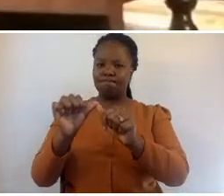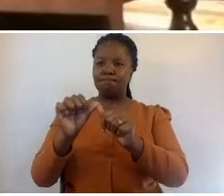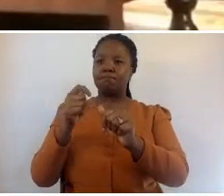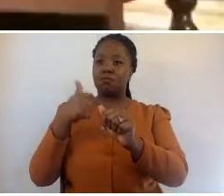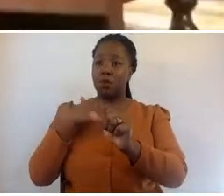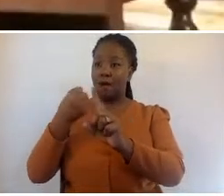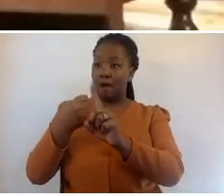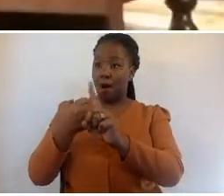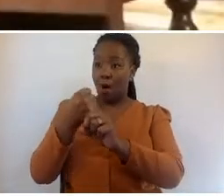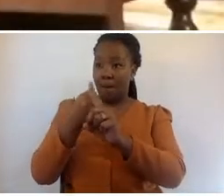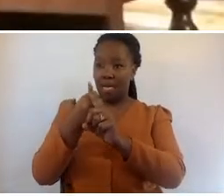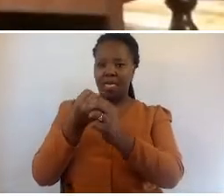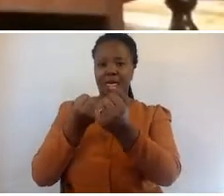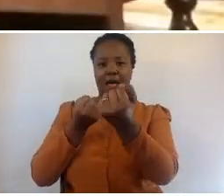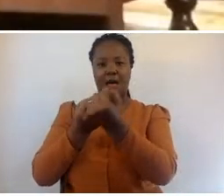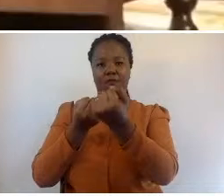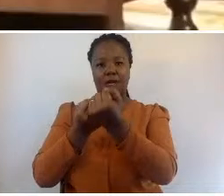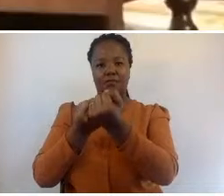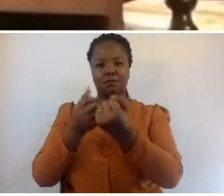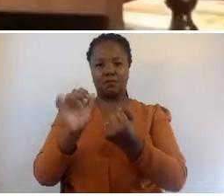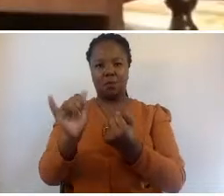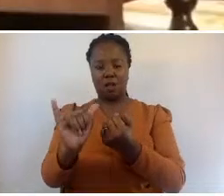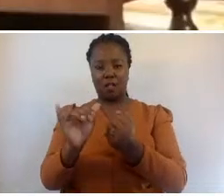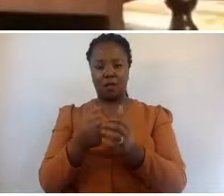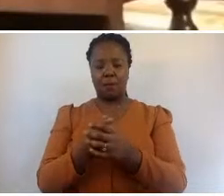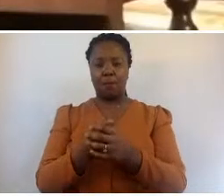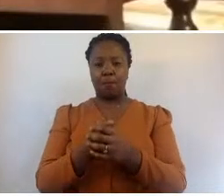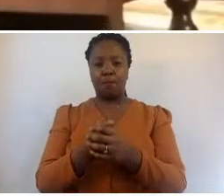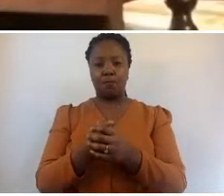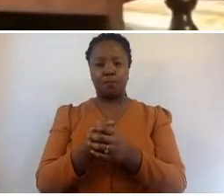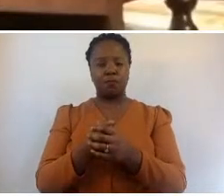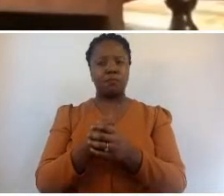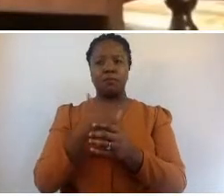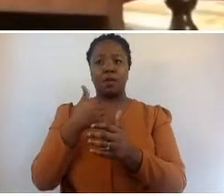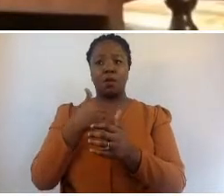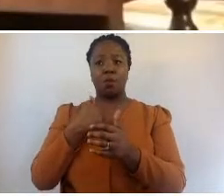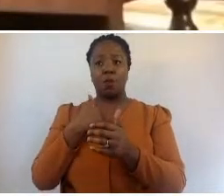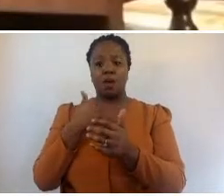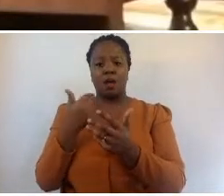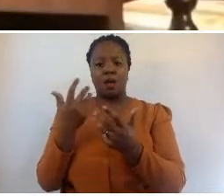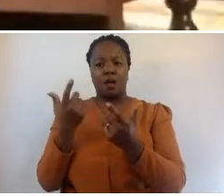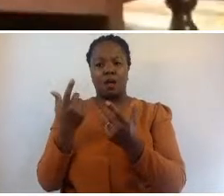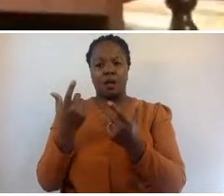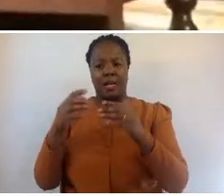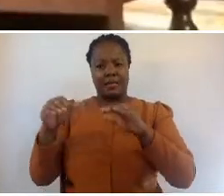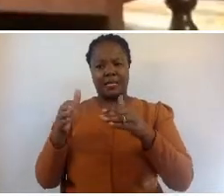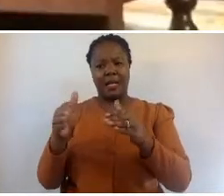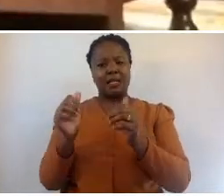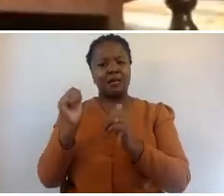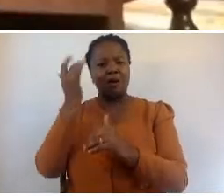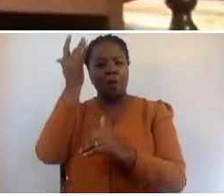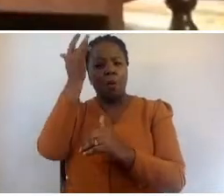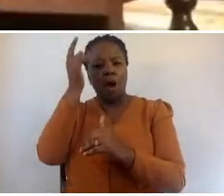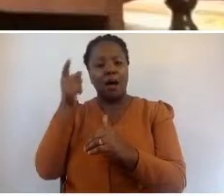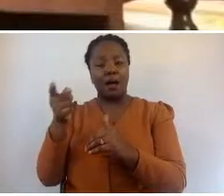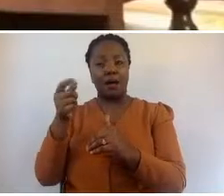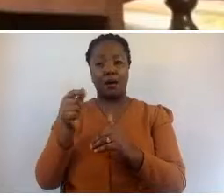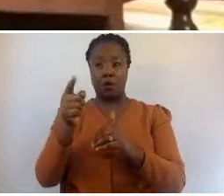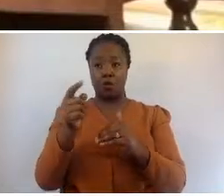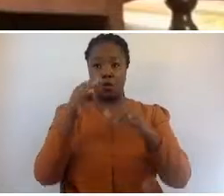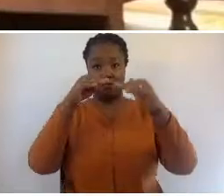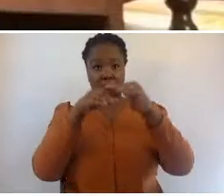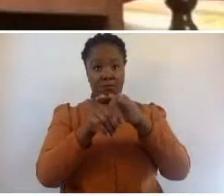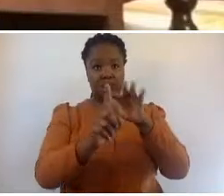les activités de plaidoyer, notamment en faveur du bien-être. Nous faisons cela car lorsqu'on va dans les camps de